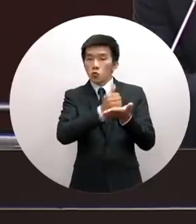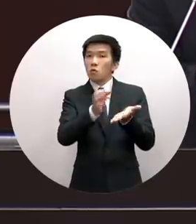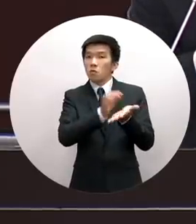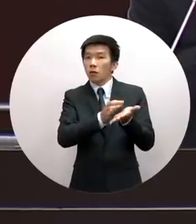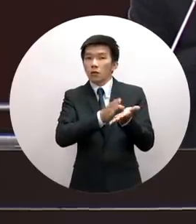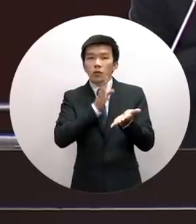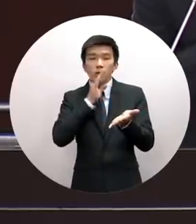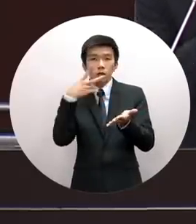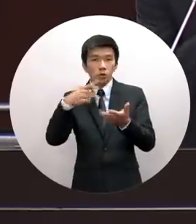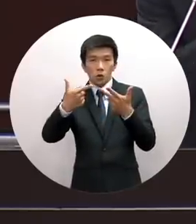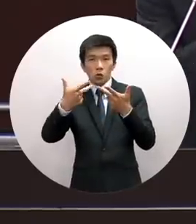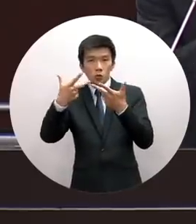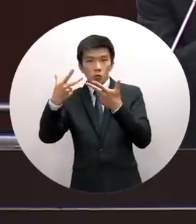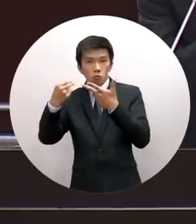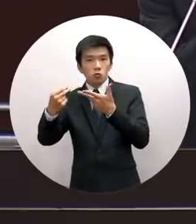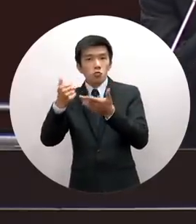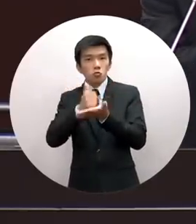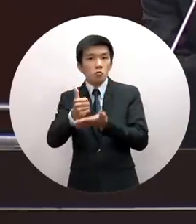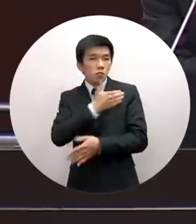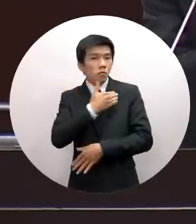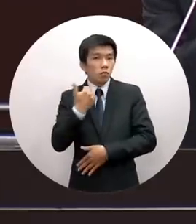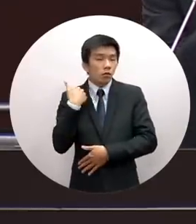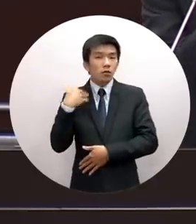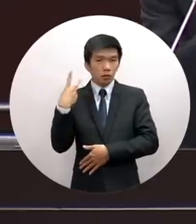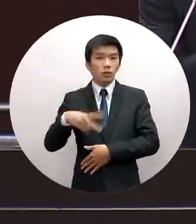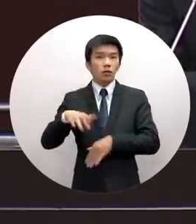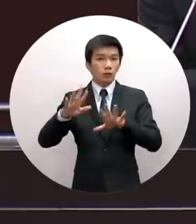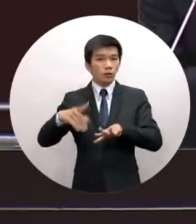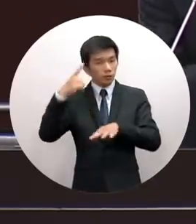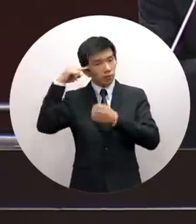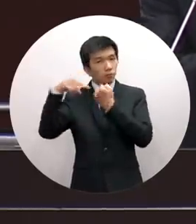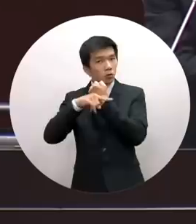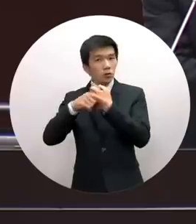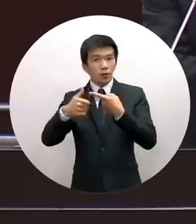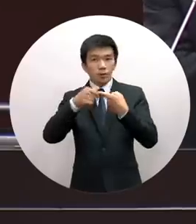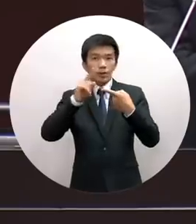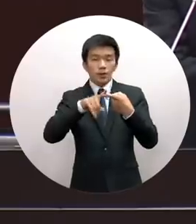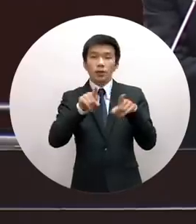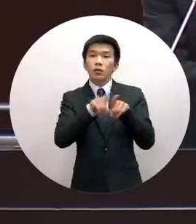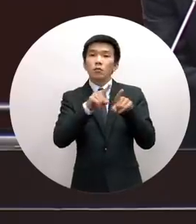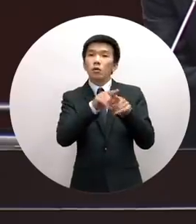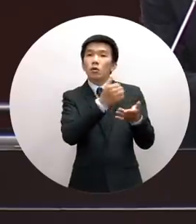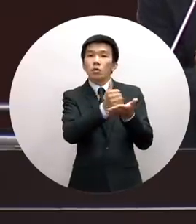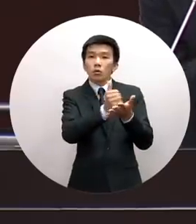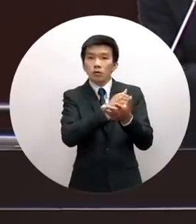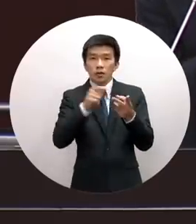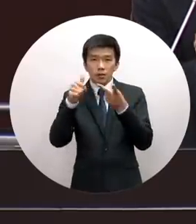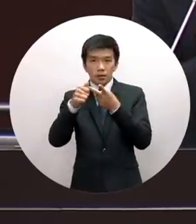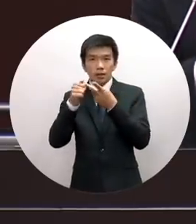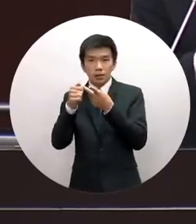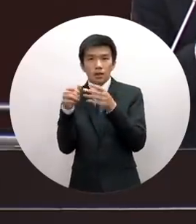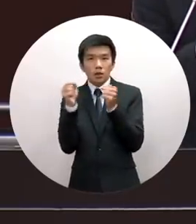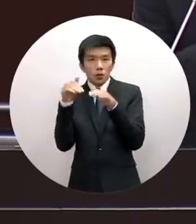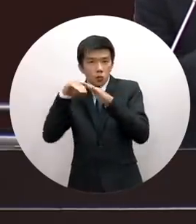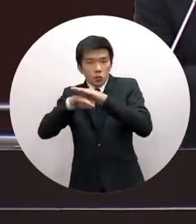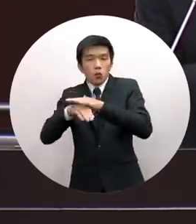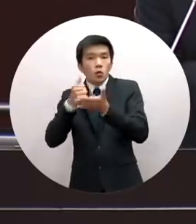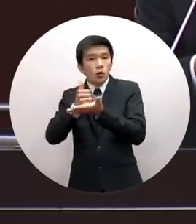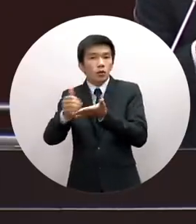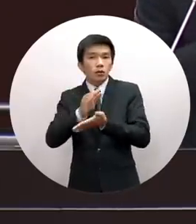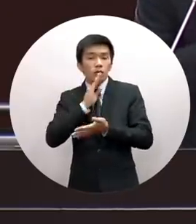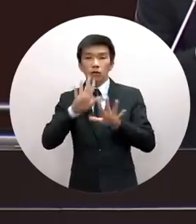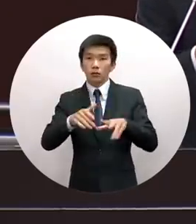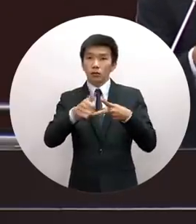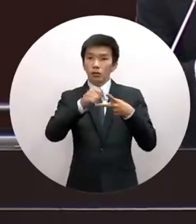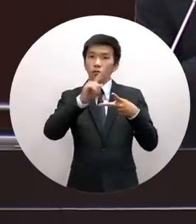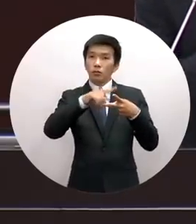且是假日，所以我们现在在规划两个，一个是常温的，一个是冷藏的。常温的邮政已经可以上路了，那冷